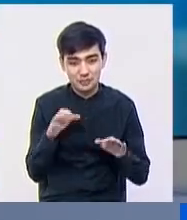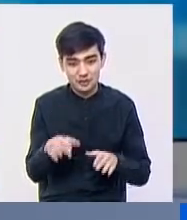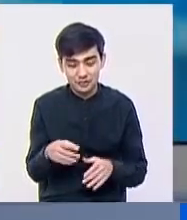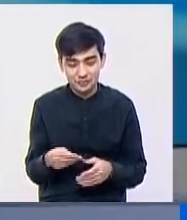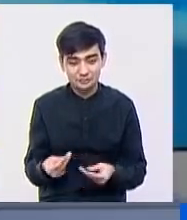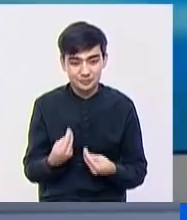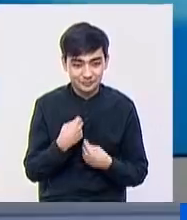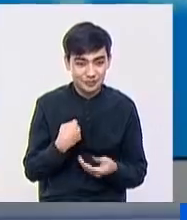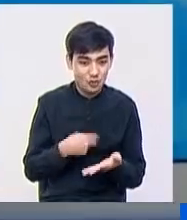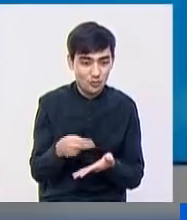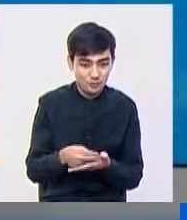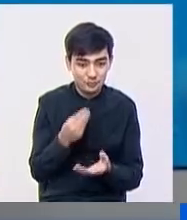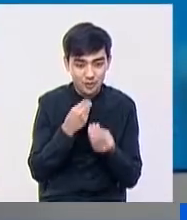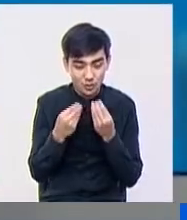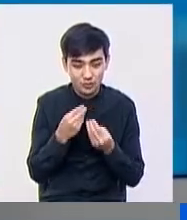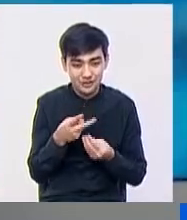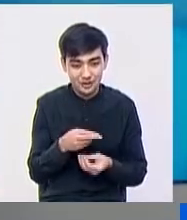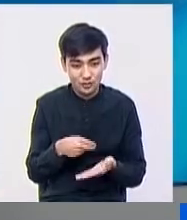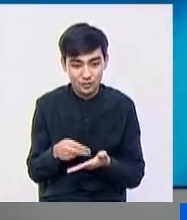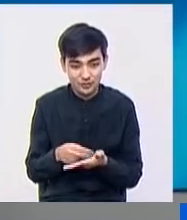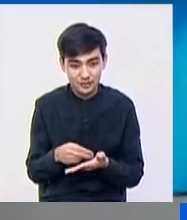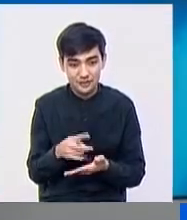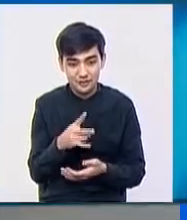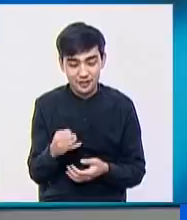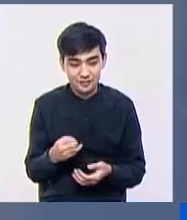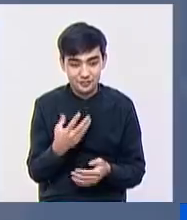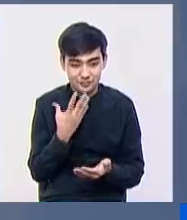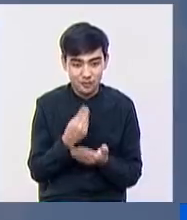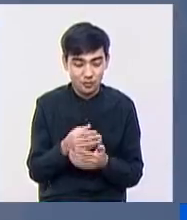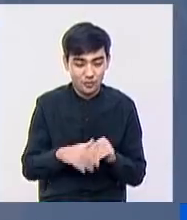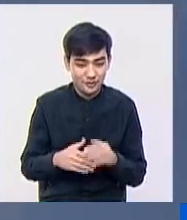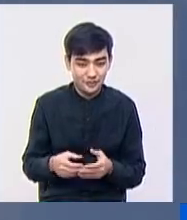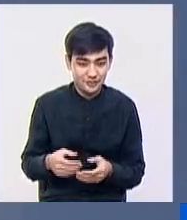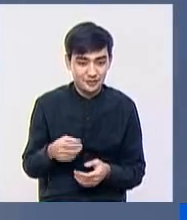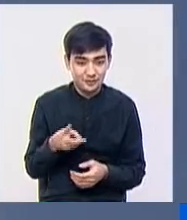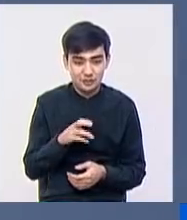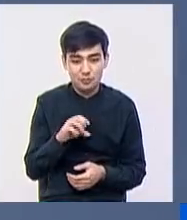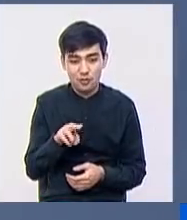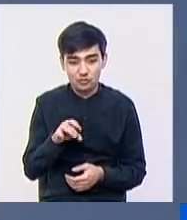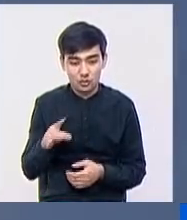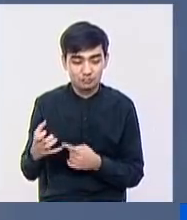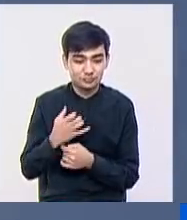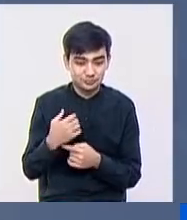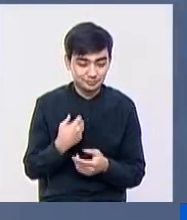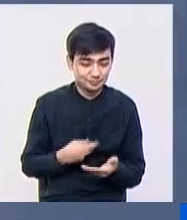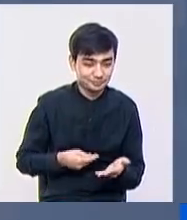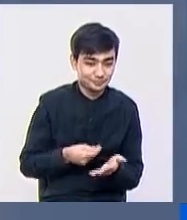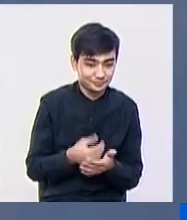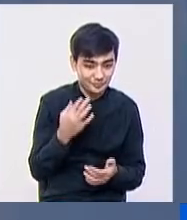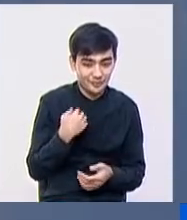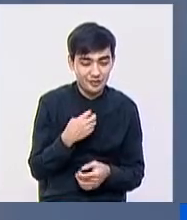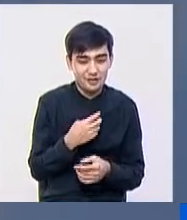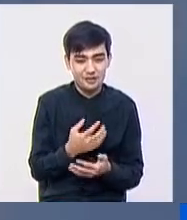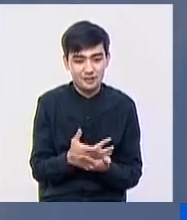чтобы даже закупить продукты на наличку, которую нам скидывают наши спонсоры, приходится